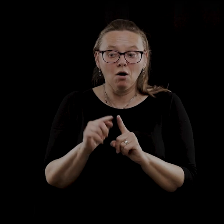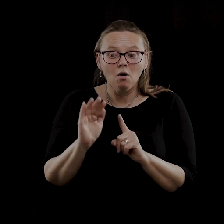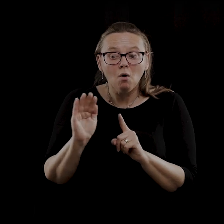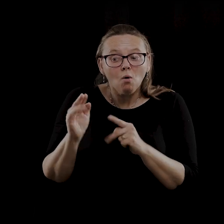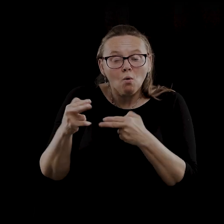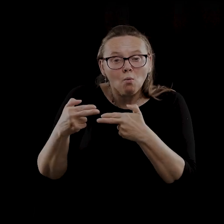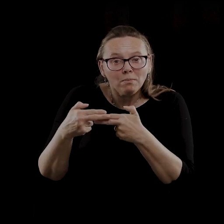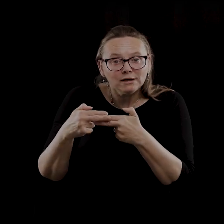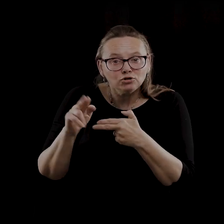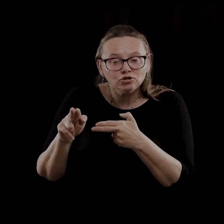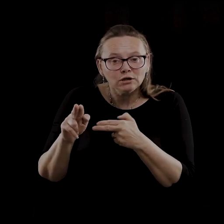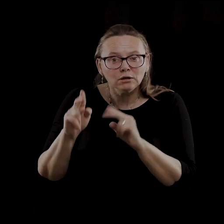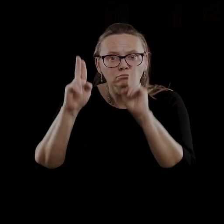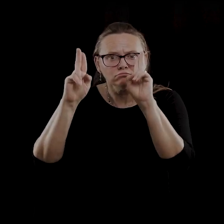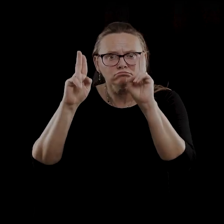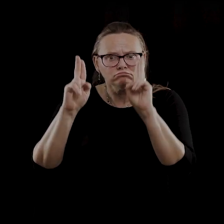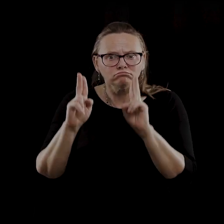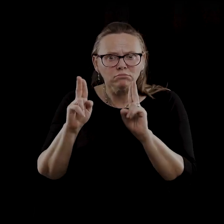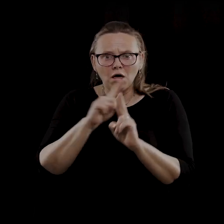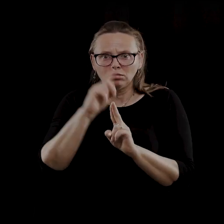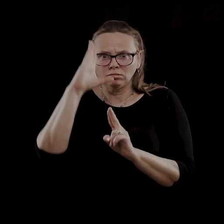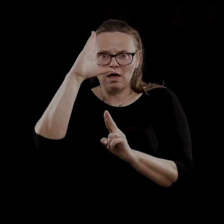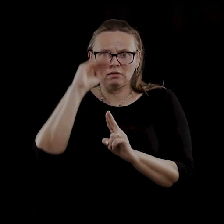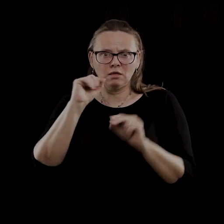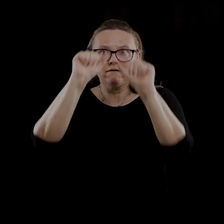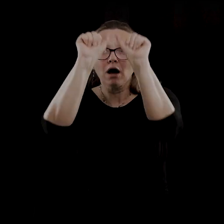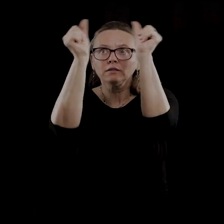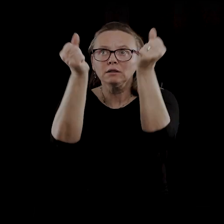bližini so stali nenavadni kipi.